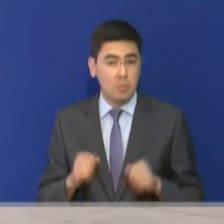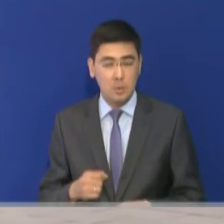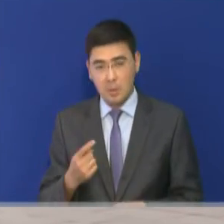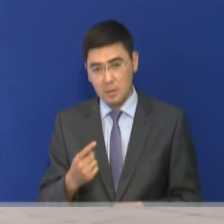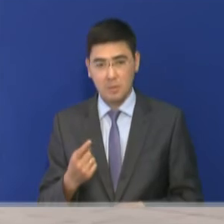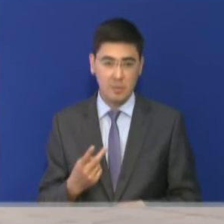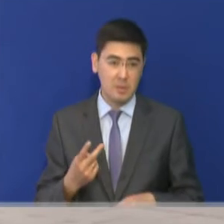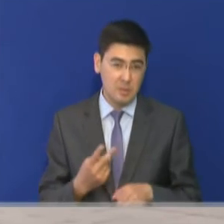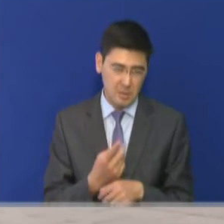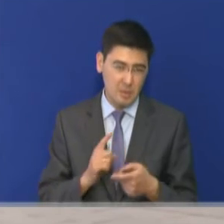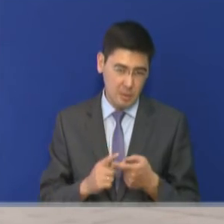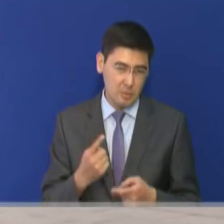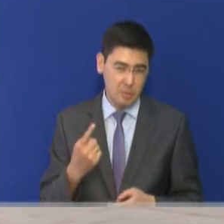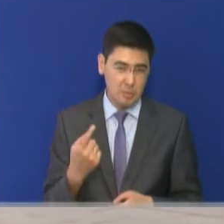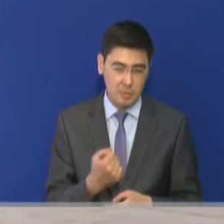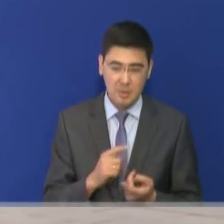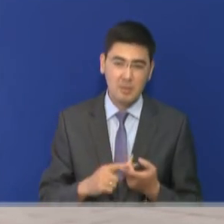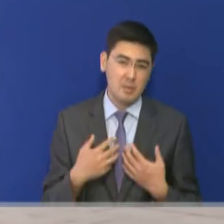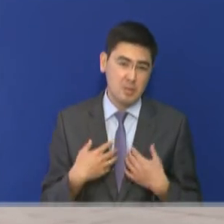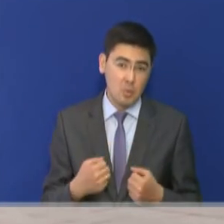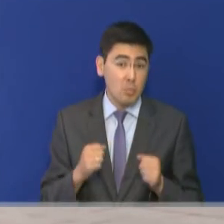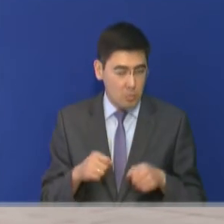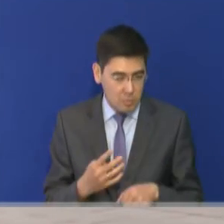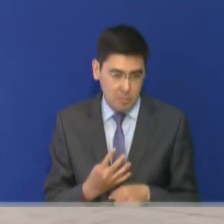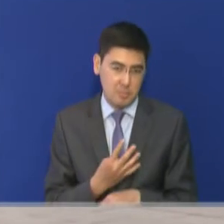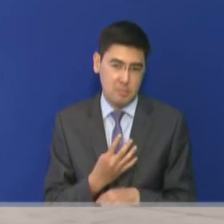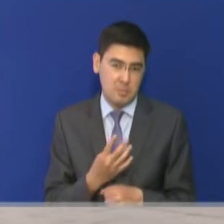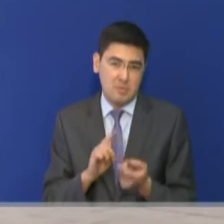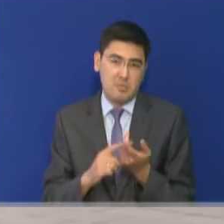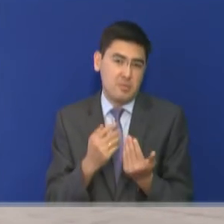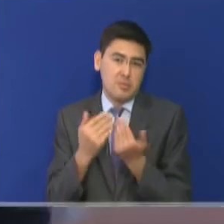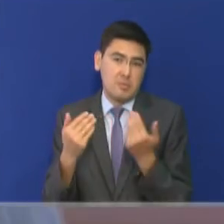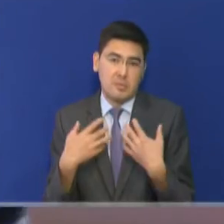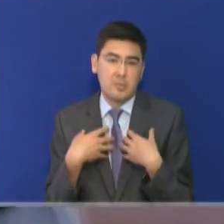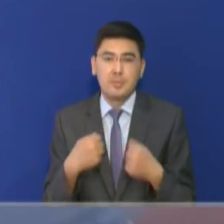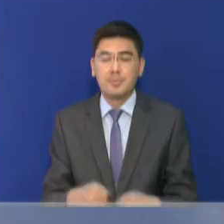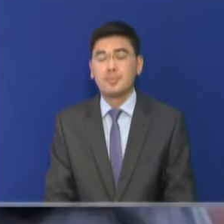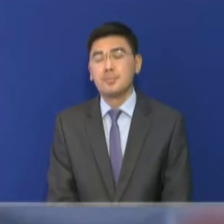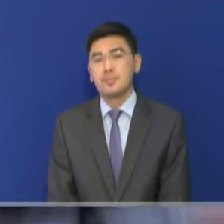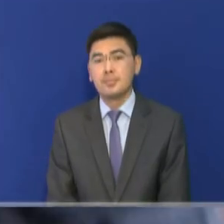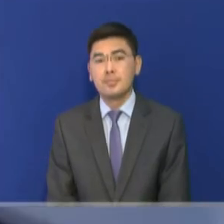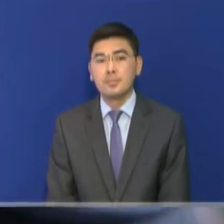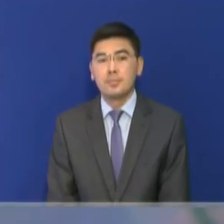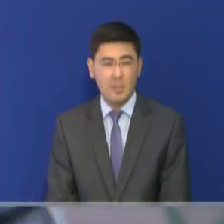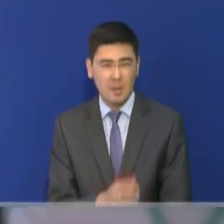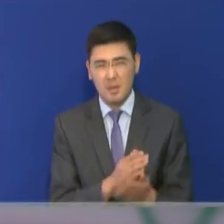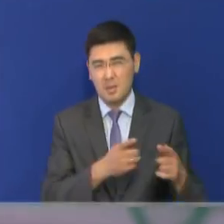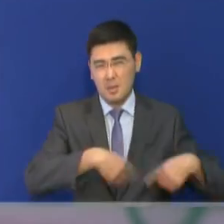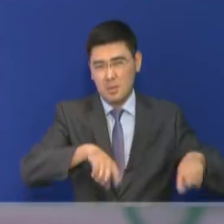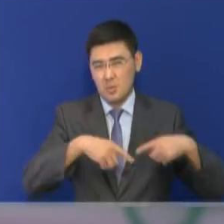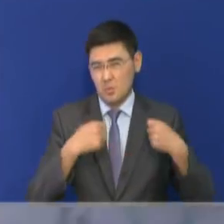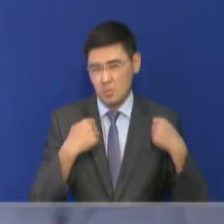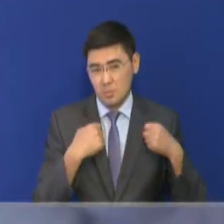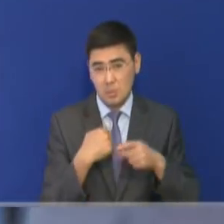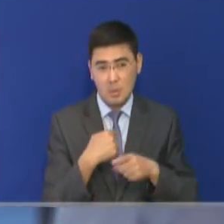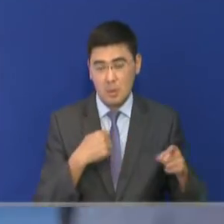неделю, в зависимости от тренированности, от здоровья, можно и 4 раза. То есть зависит от восстановления организма. Некоторые спортивные организации